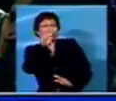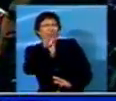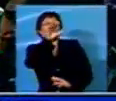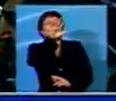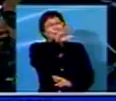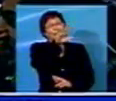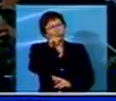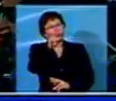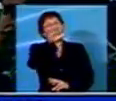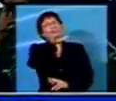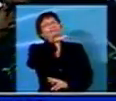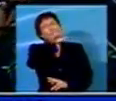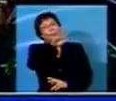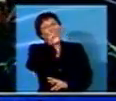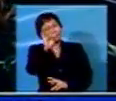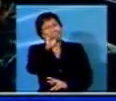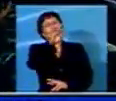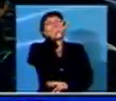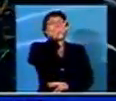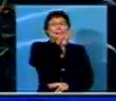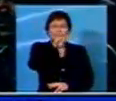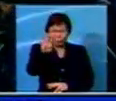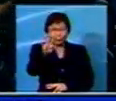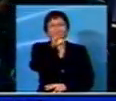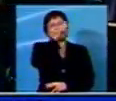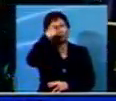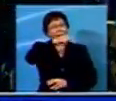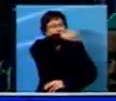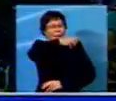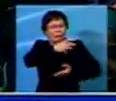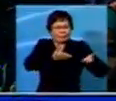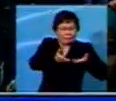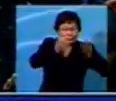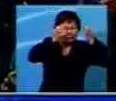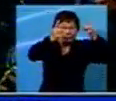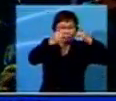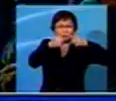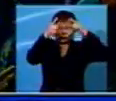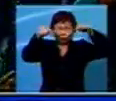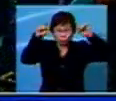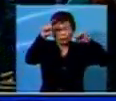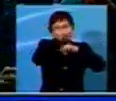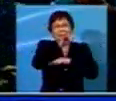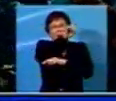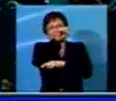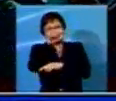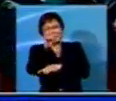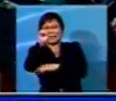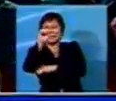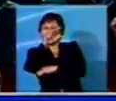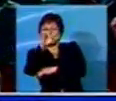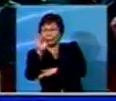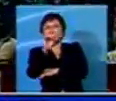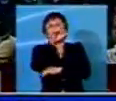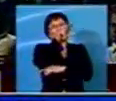dg52 dg48 dg44 bagi pegawai perkhidmatan pendidikan siswazah dan dga 38